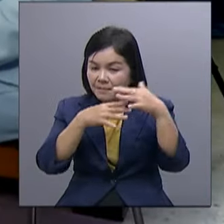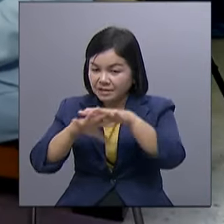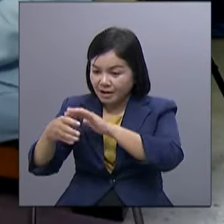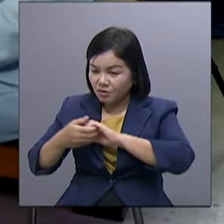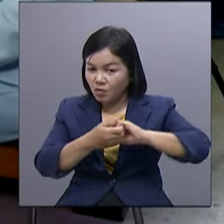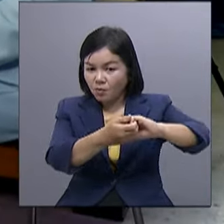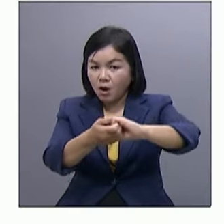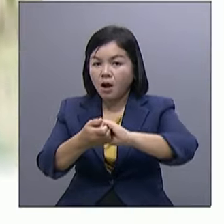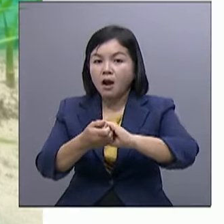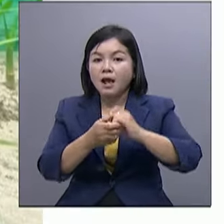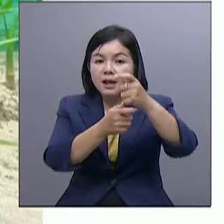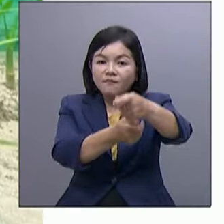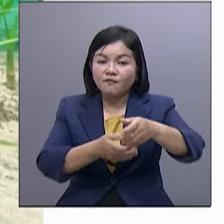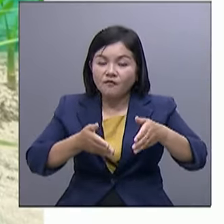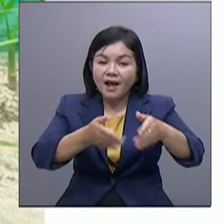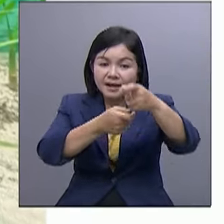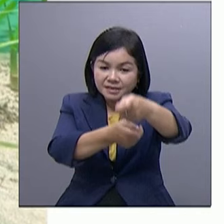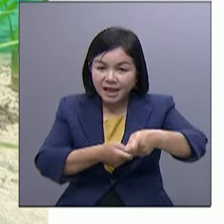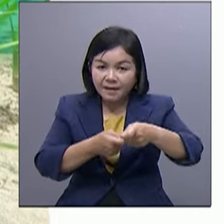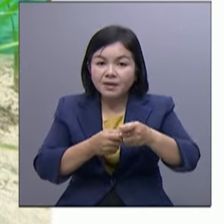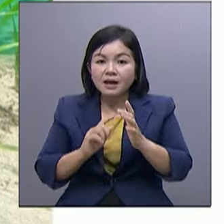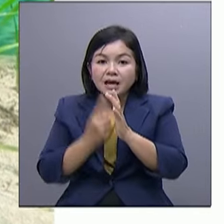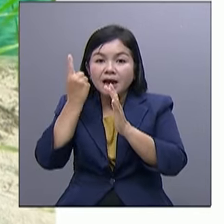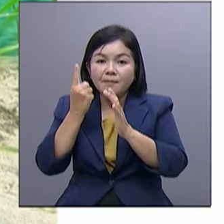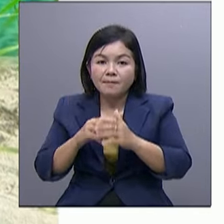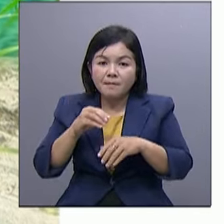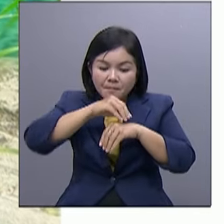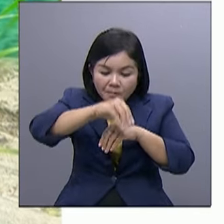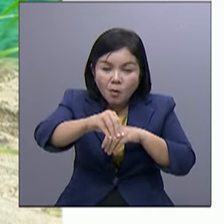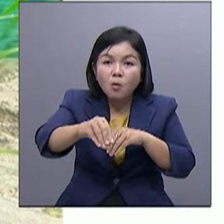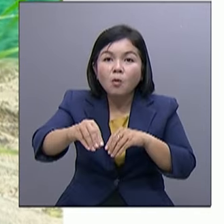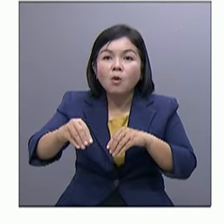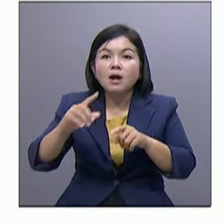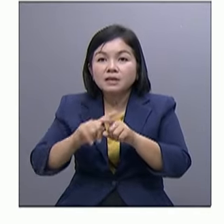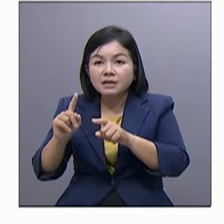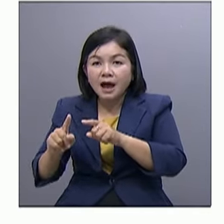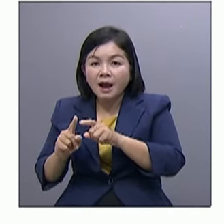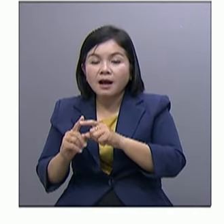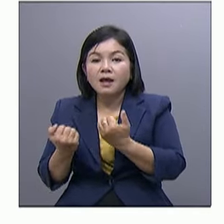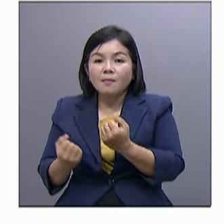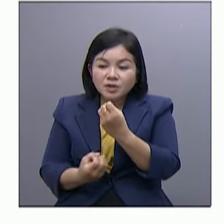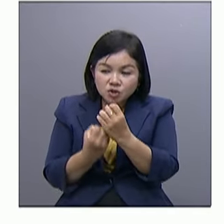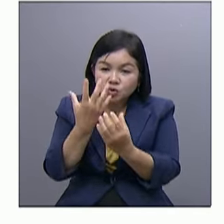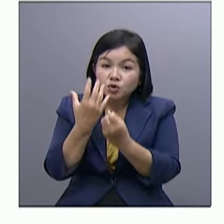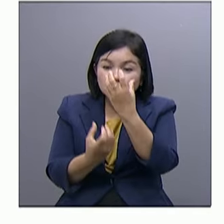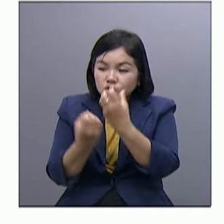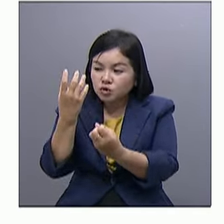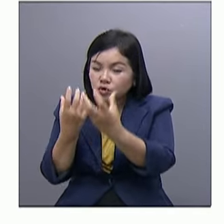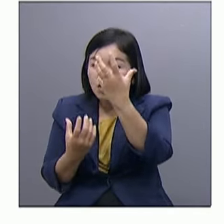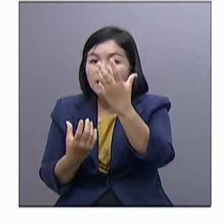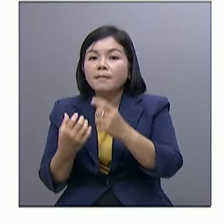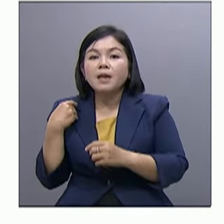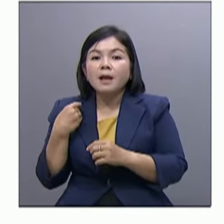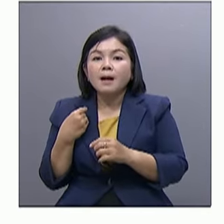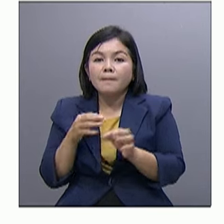คณะเกษตรคณะต่างๆเริ่มจากการเพราะเมล็ดหญ้าทะเลมากลายมาเป็นเพราะเนื้อเยื่อหญ้าทะเลซึ่งเมล็ดเนี่ย 1